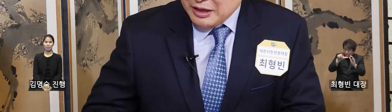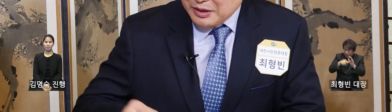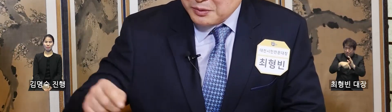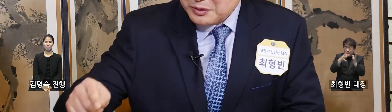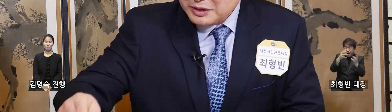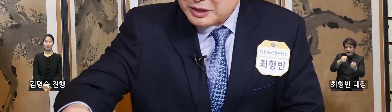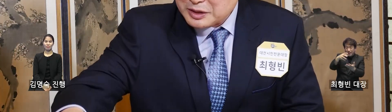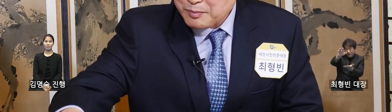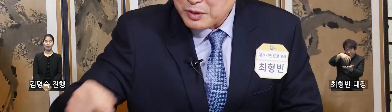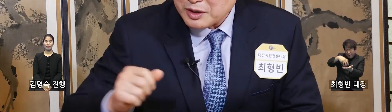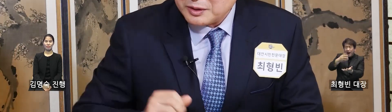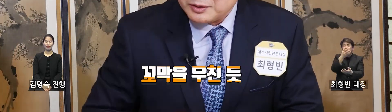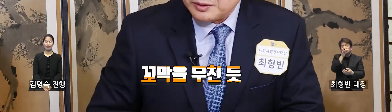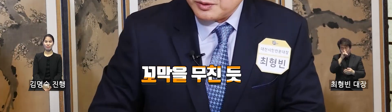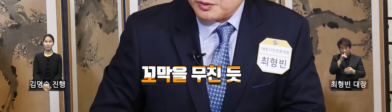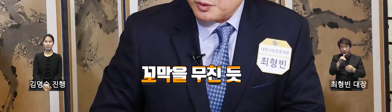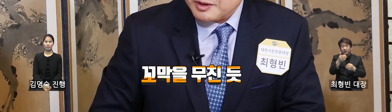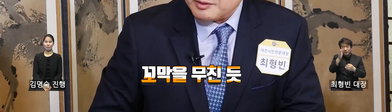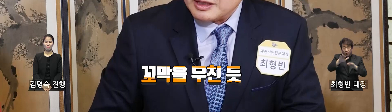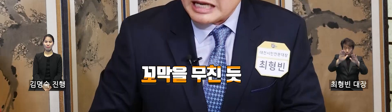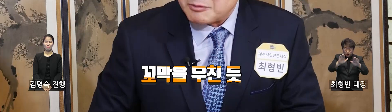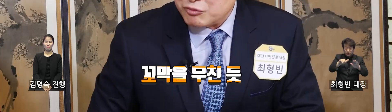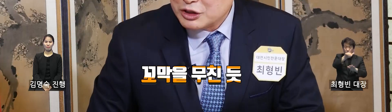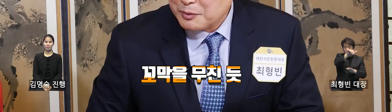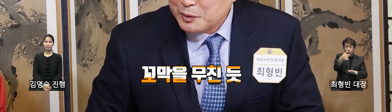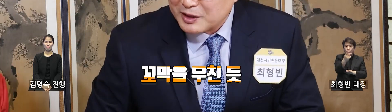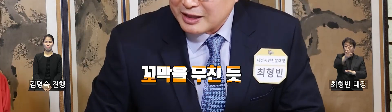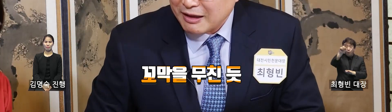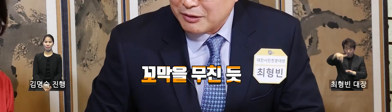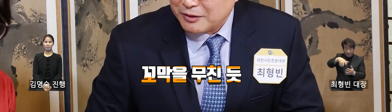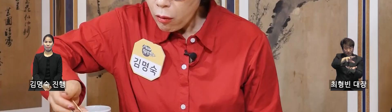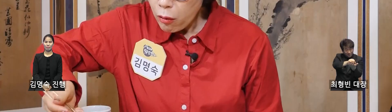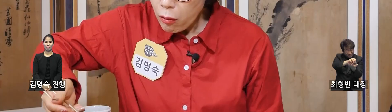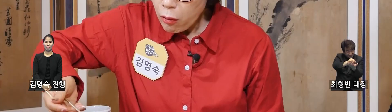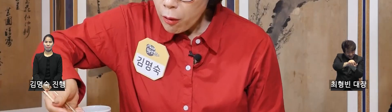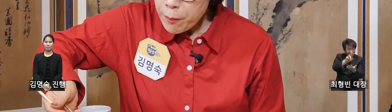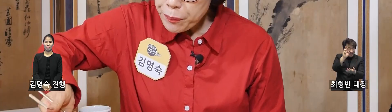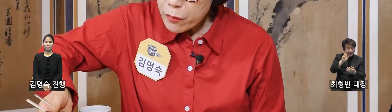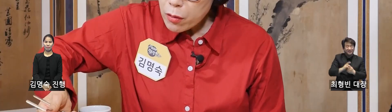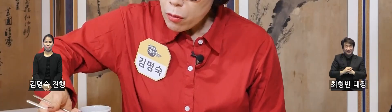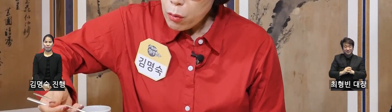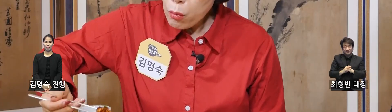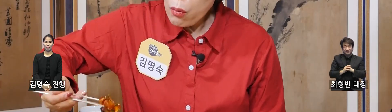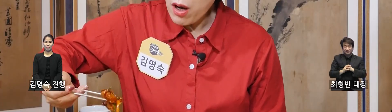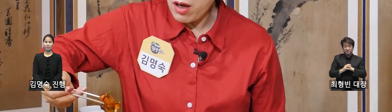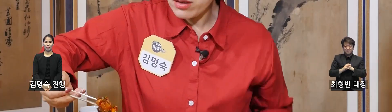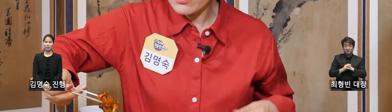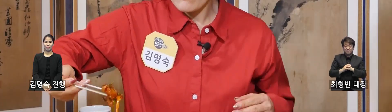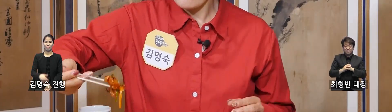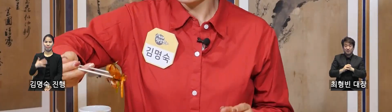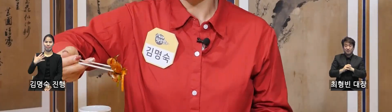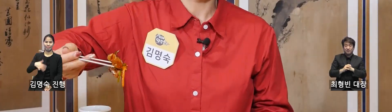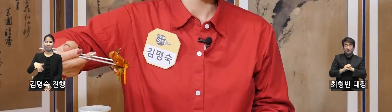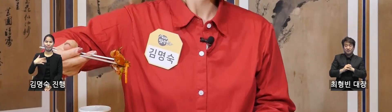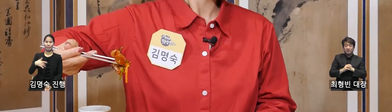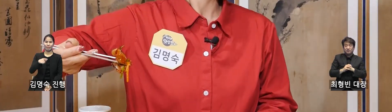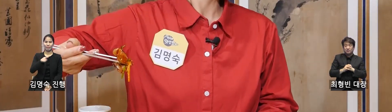인데 오늘은 이제 지금 거 꼬막은 약 붙여본 것 같아요 와